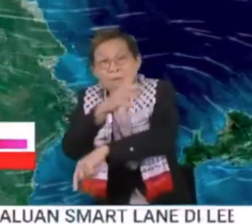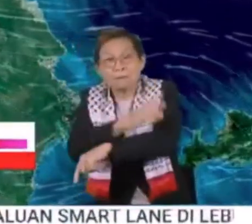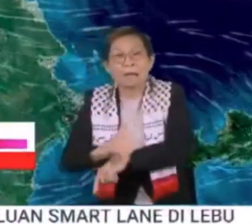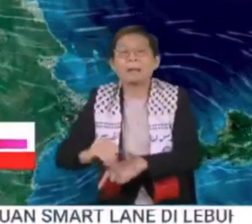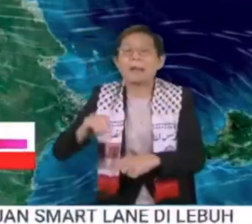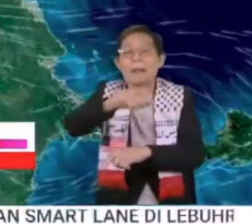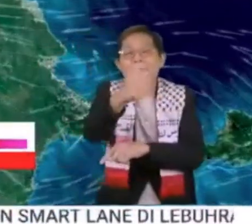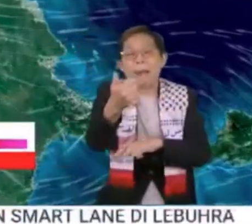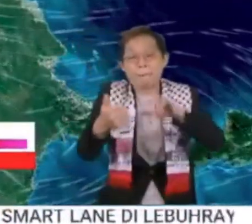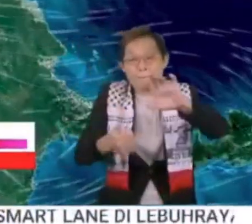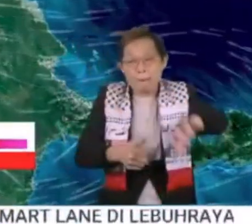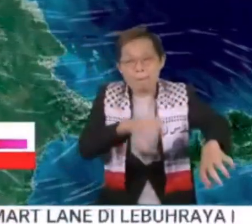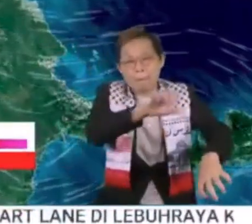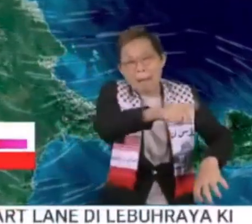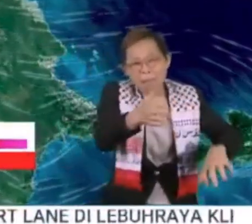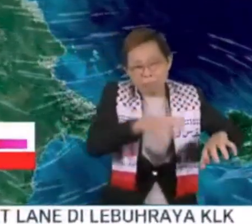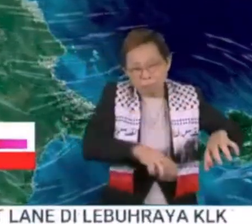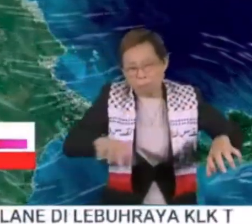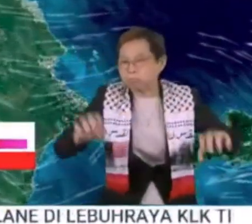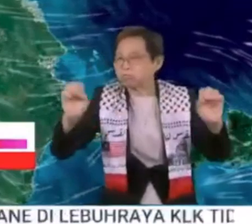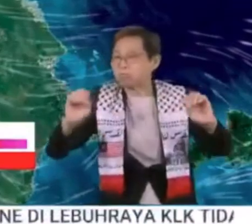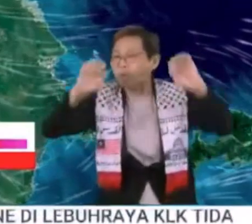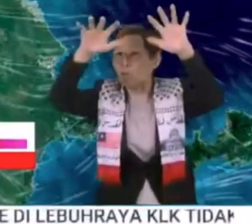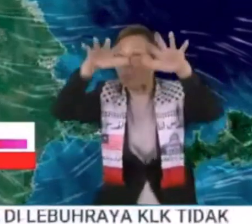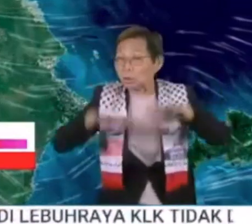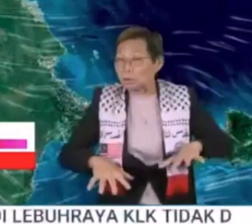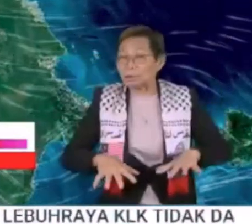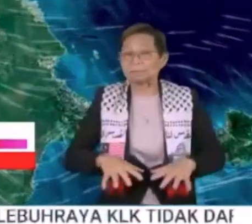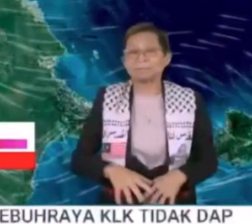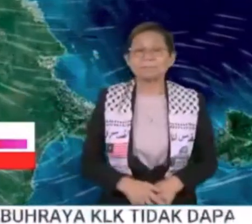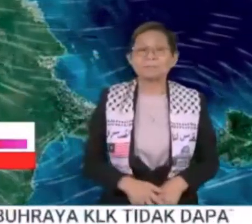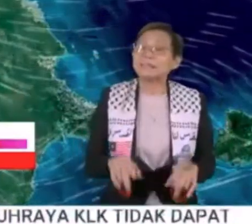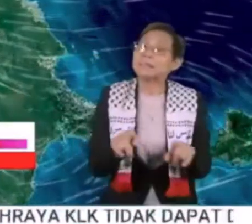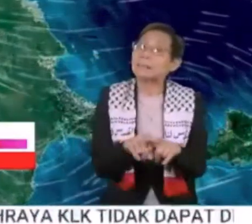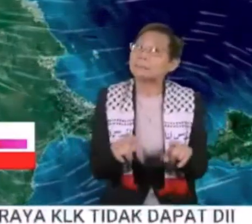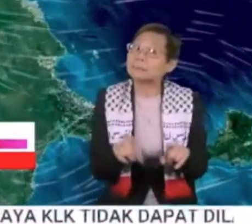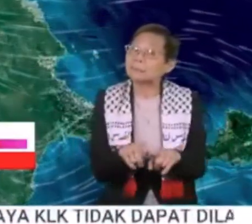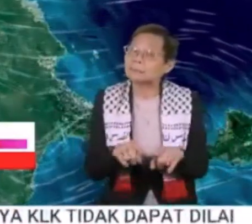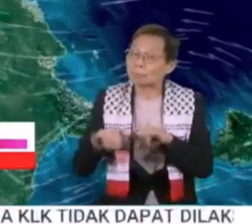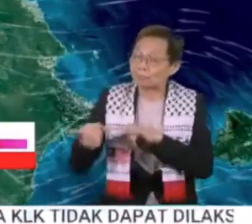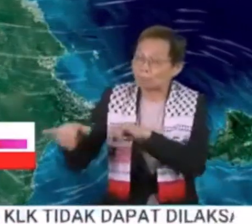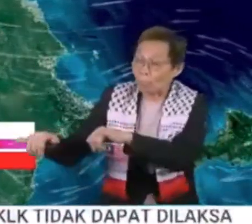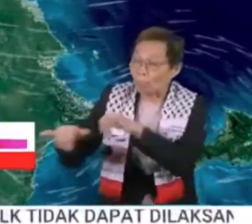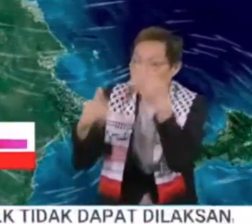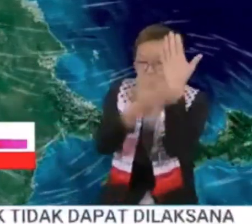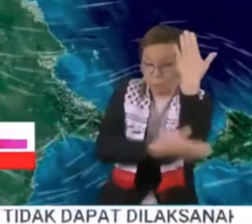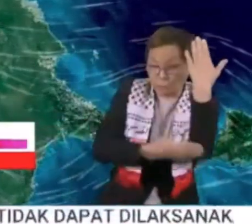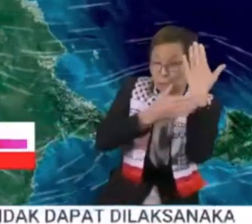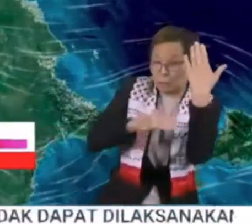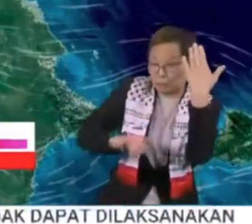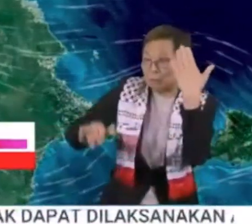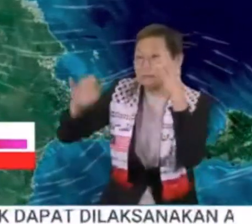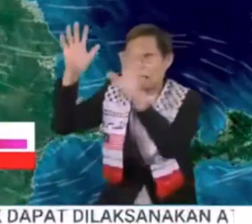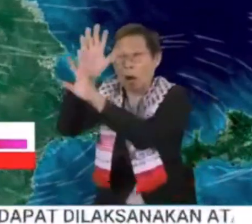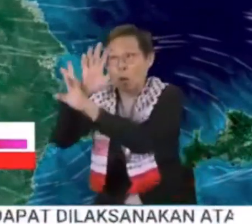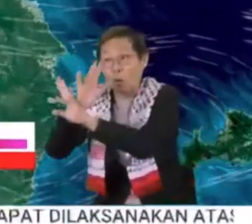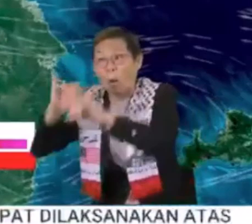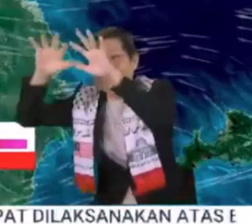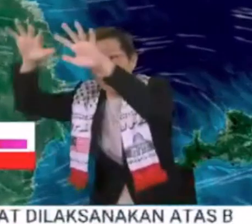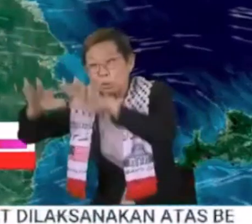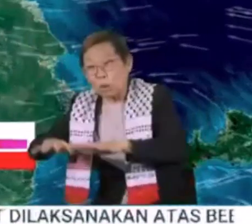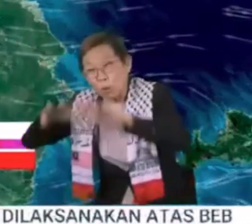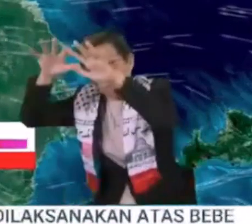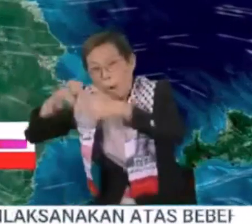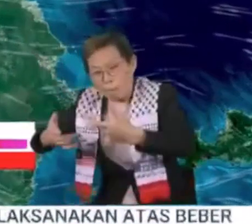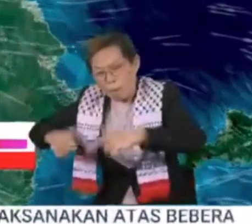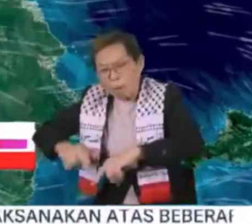di bahagian-bahagian lain di negeri Sabah tiada hujan yang berlaku. Baik, keadaan yang serupa seperti semenanjung di negeri Sarawak, yang mana hujan kini